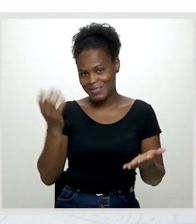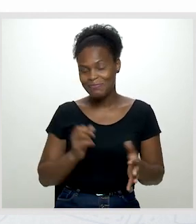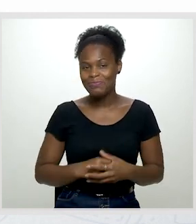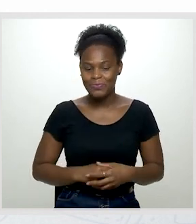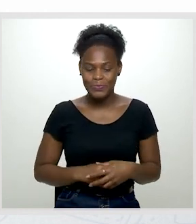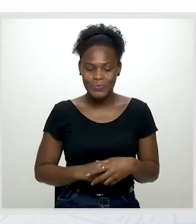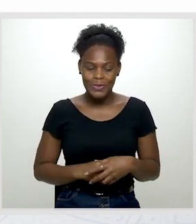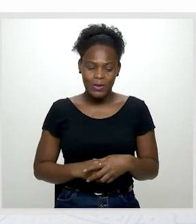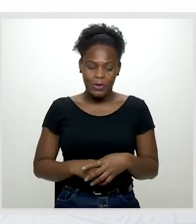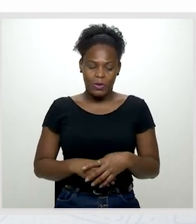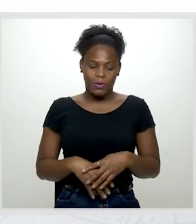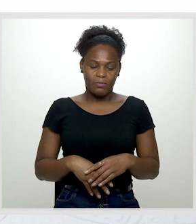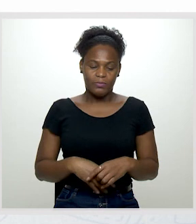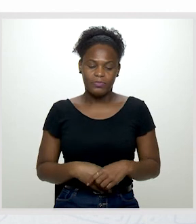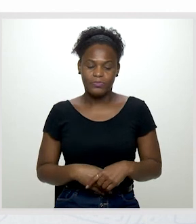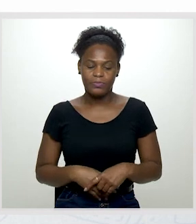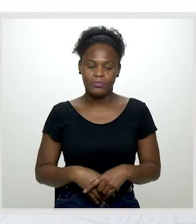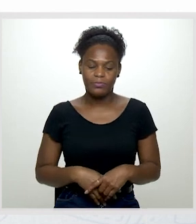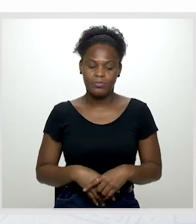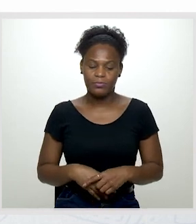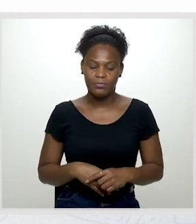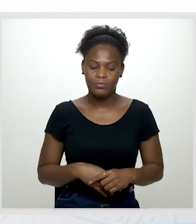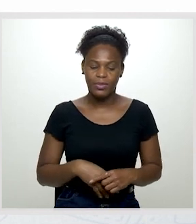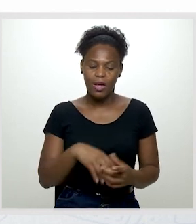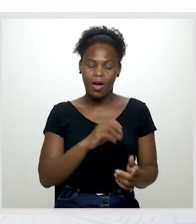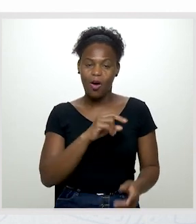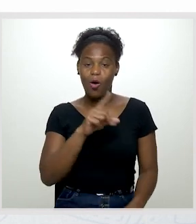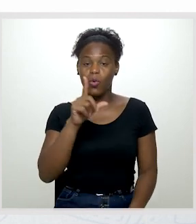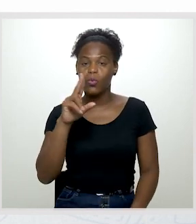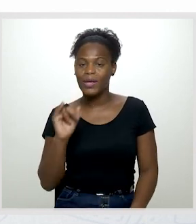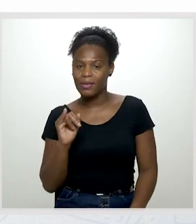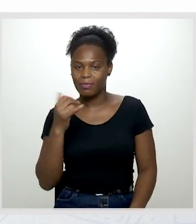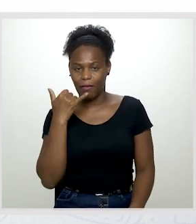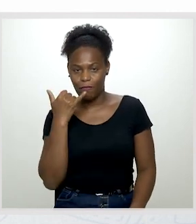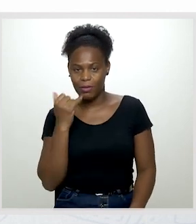facile. Alors, on lui téléphone,